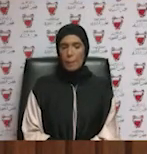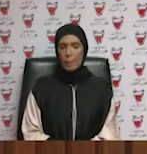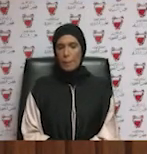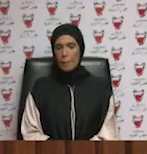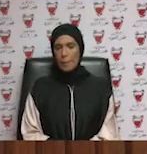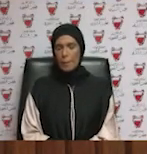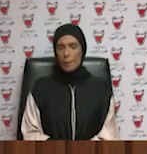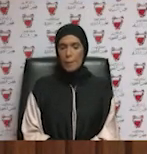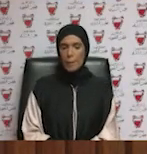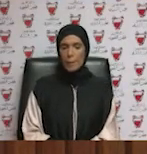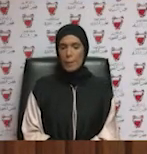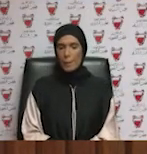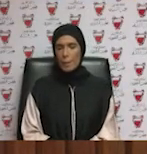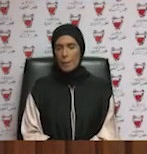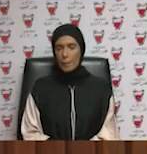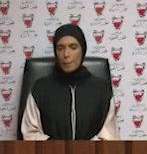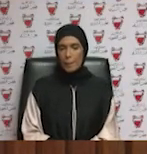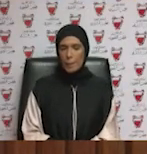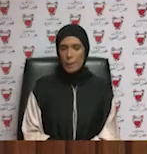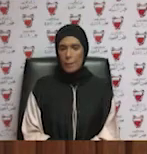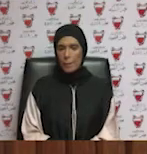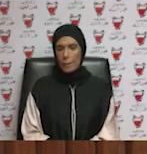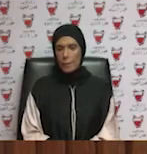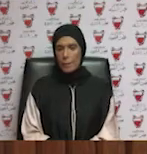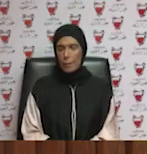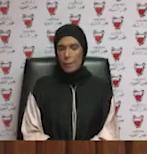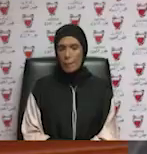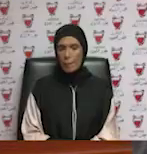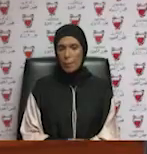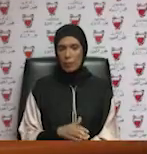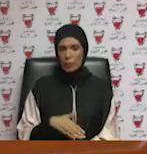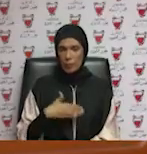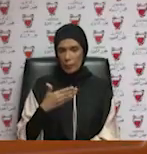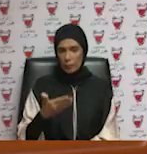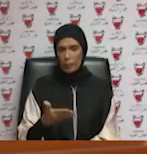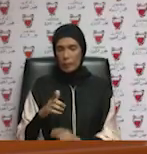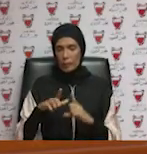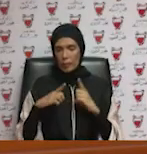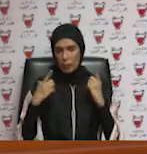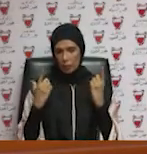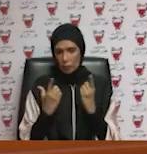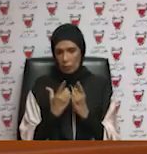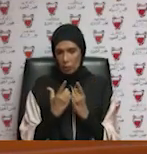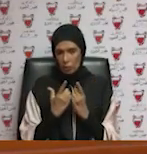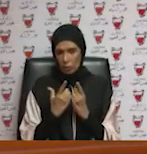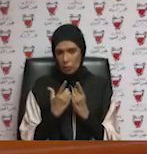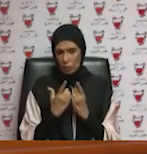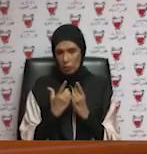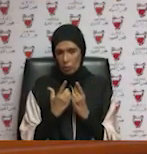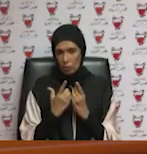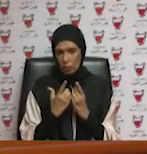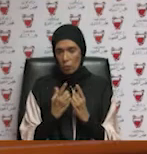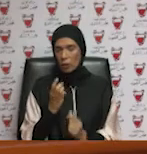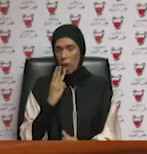الأخ جمال فخرو تفضل. هو سيد الرئيس في الحقيقة أتمنى من الأخوان في اللجنة إذا هم ما متمسكين بموضوع